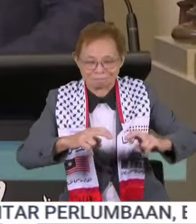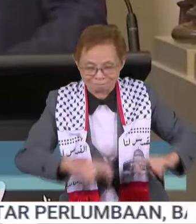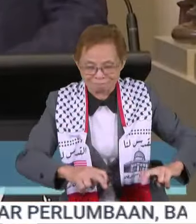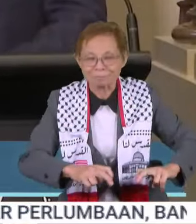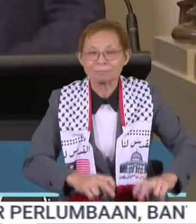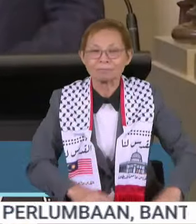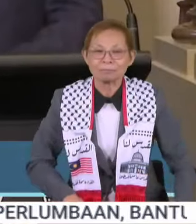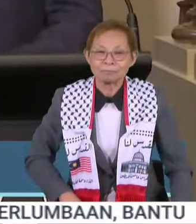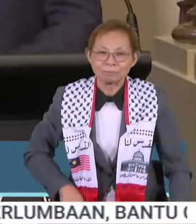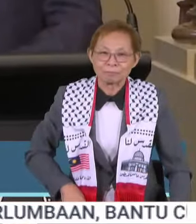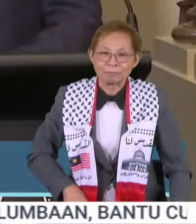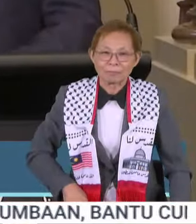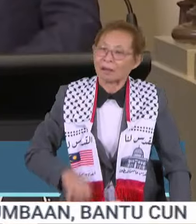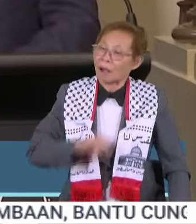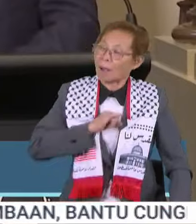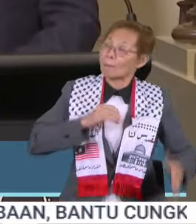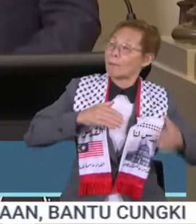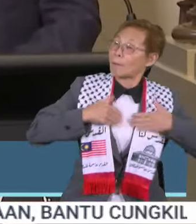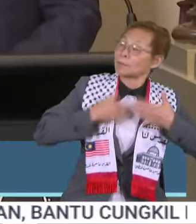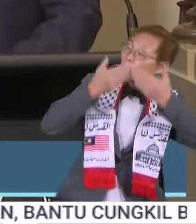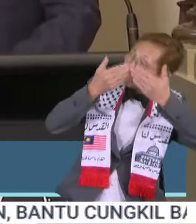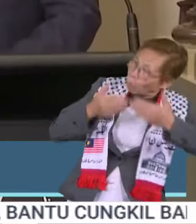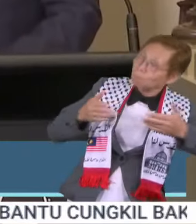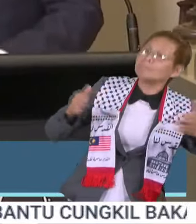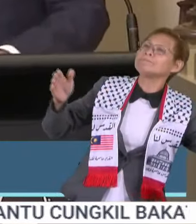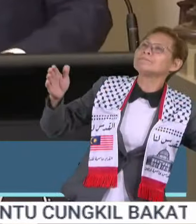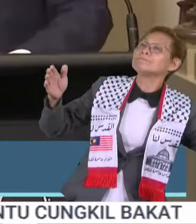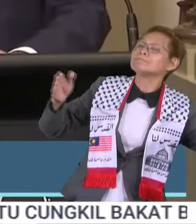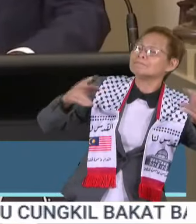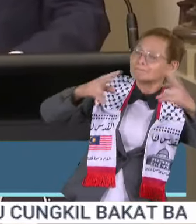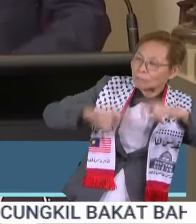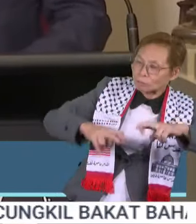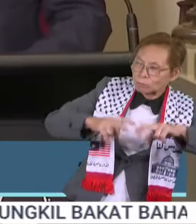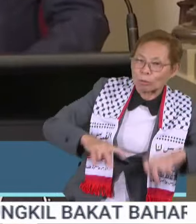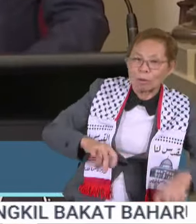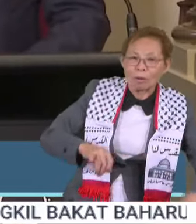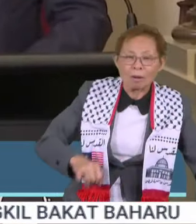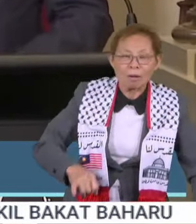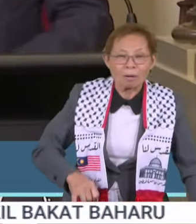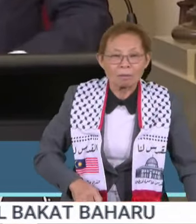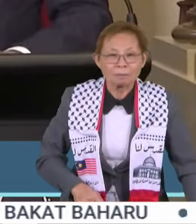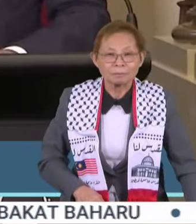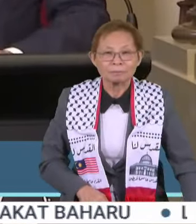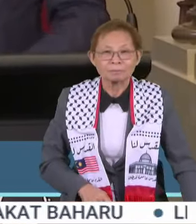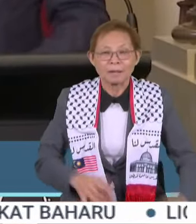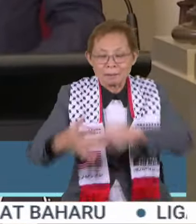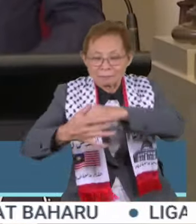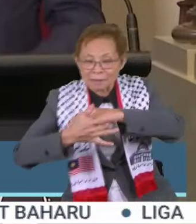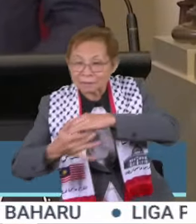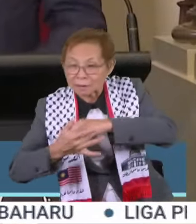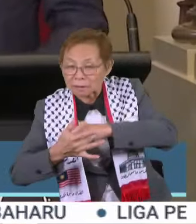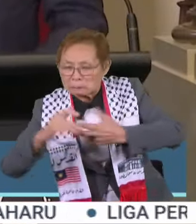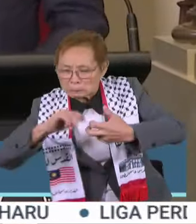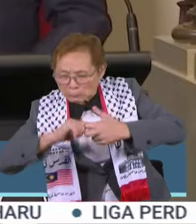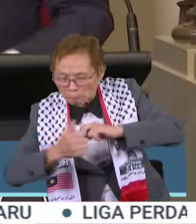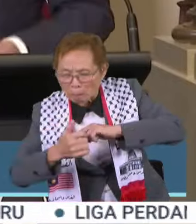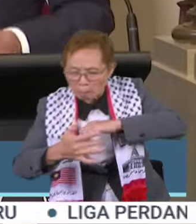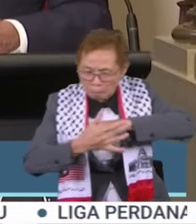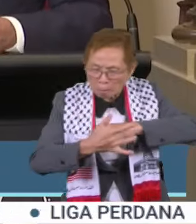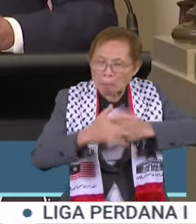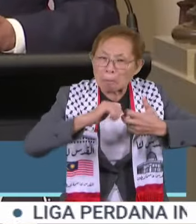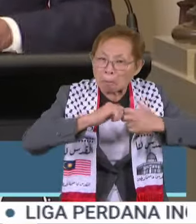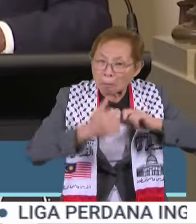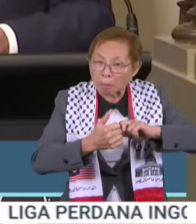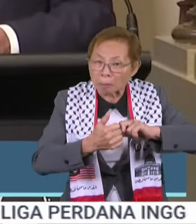Be happy to reopen because I don't think it's an issue of a tactical or technical issue. It is an issue